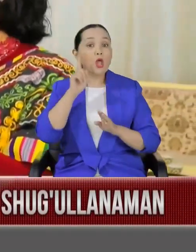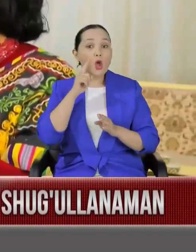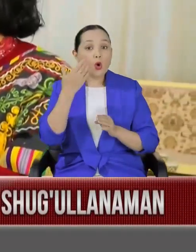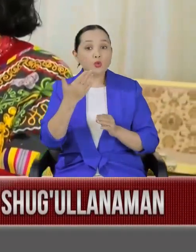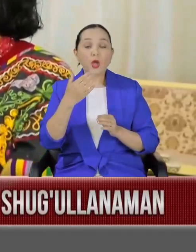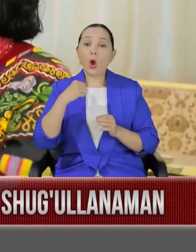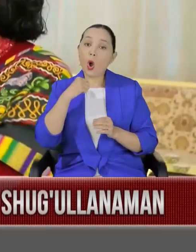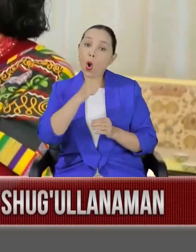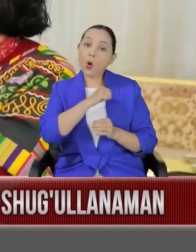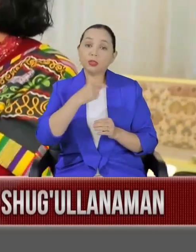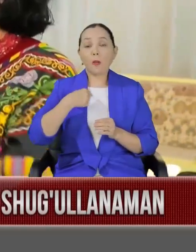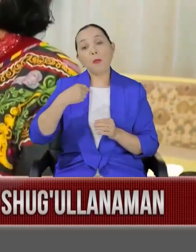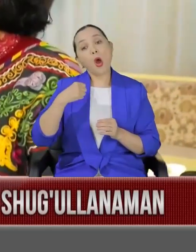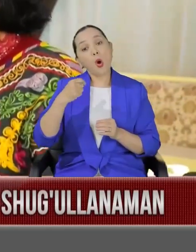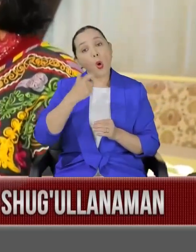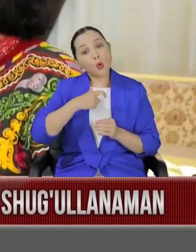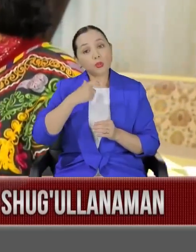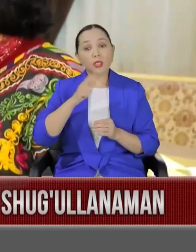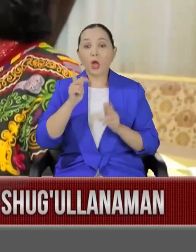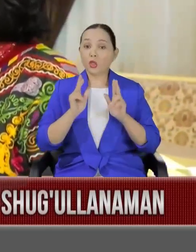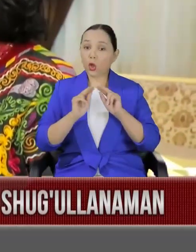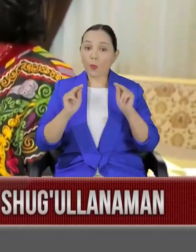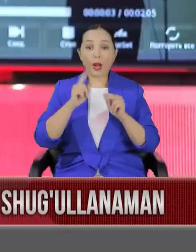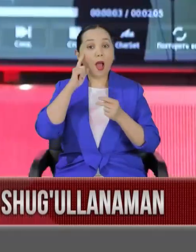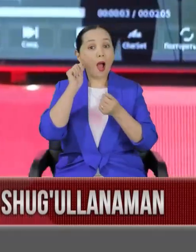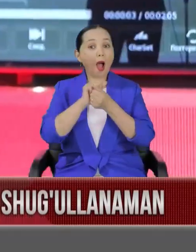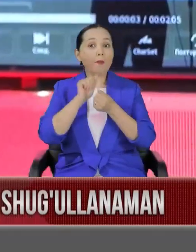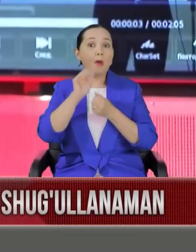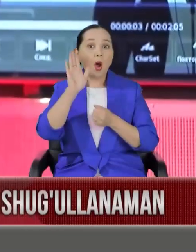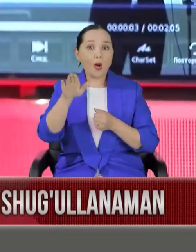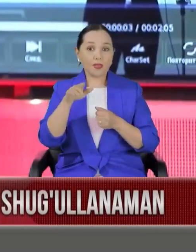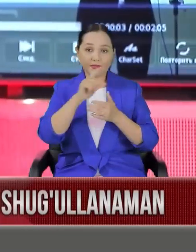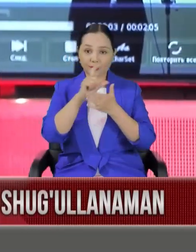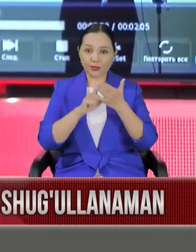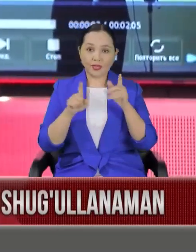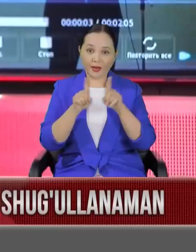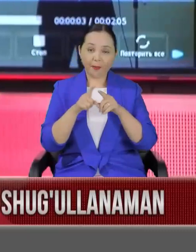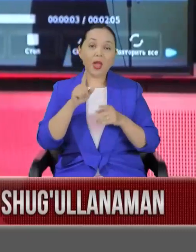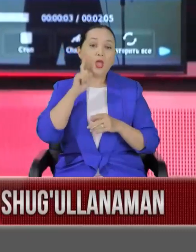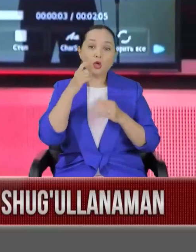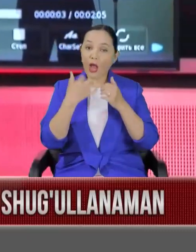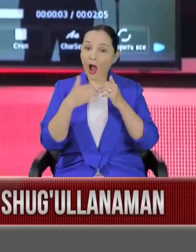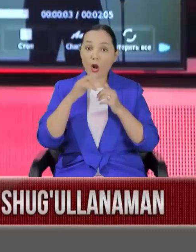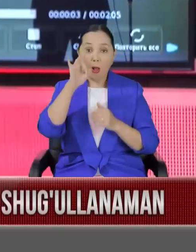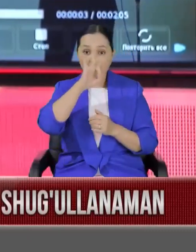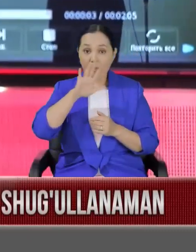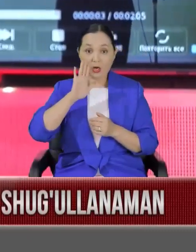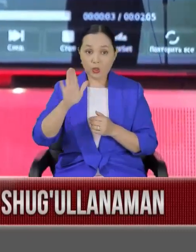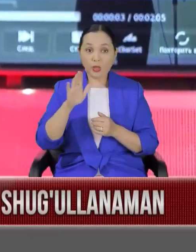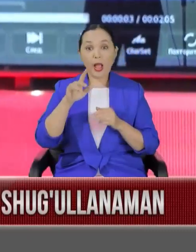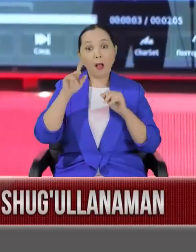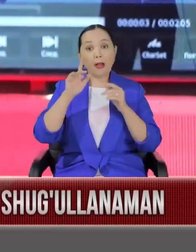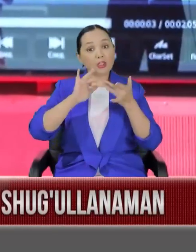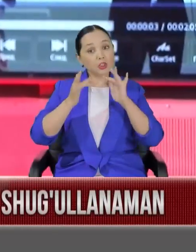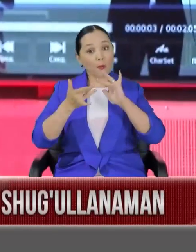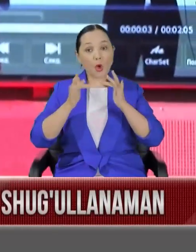deydi, o'stim men o'zim, domlamidi qip qizil ahmoq. Fursatdan foydalanib, yoshlar orasida mashhur bo'lgan mavzu